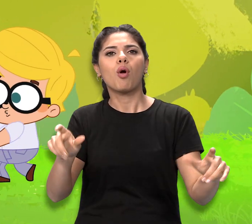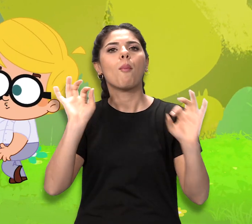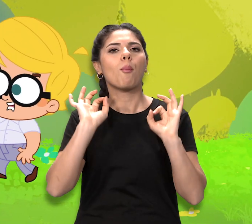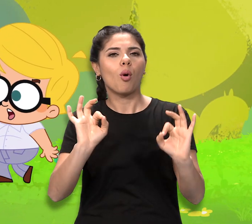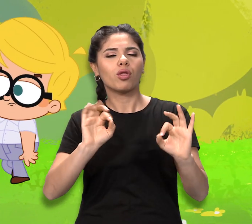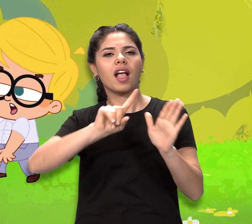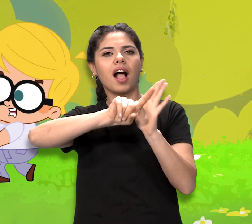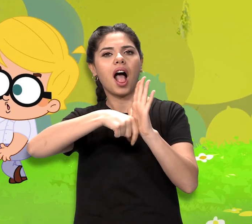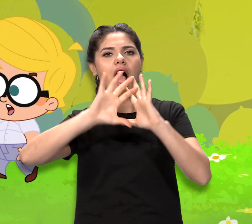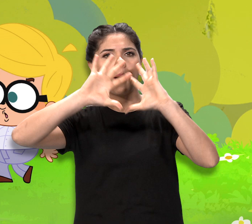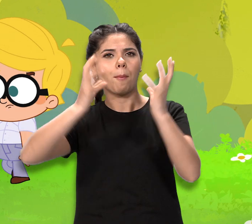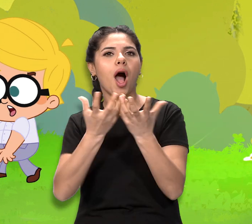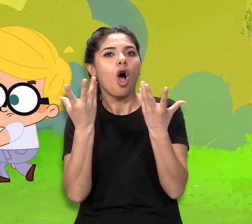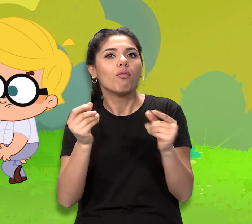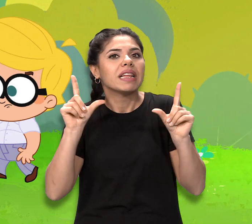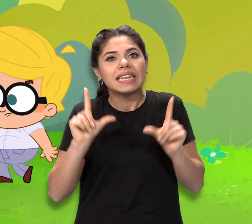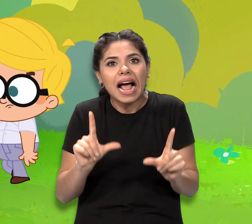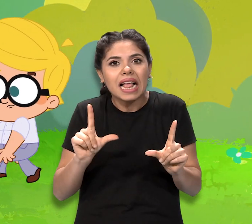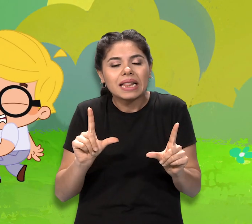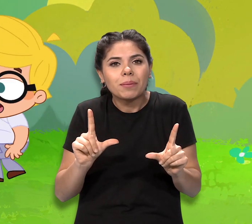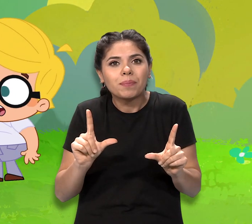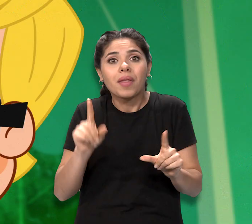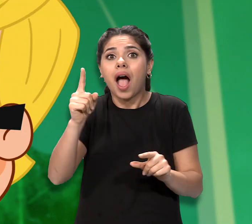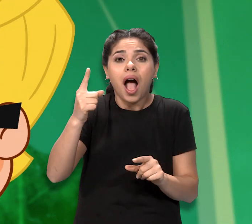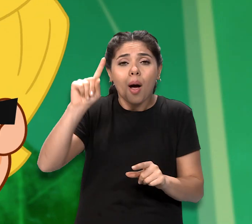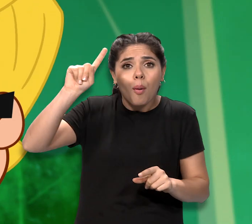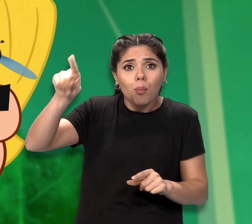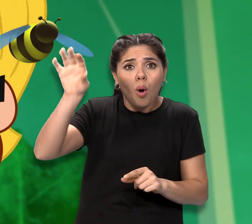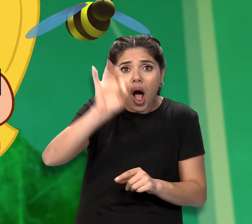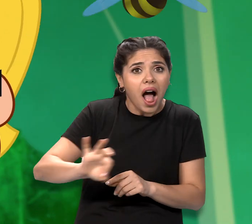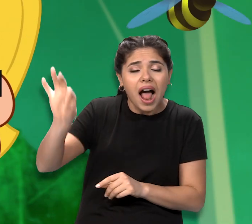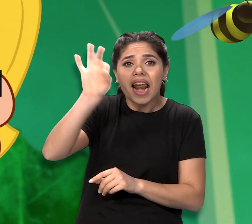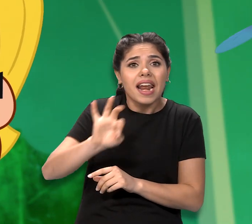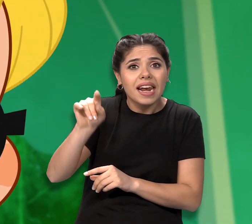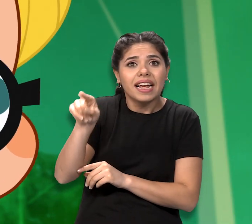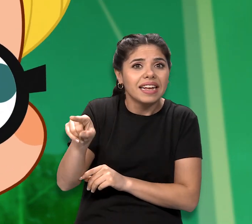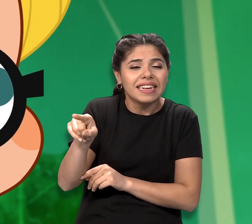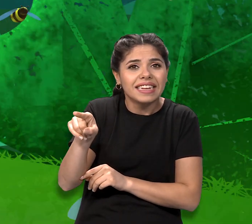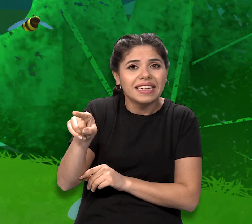Buralarda mutlaka bir arı kovanı olmalı. Oh, işte bir buzbuz arı.